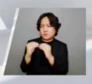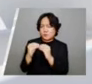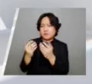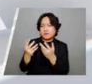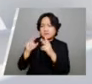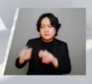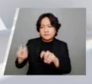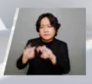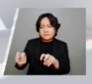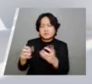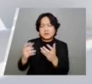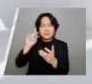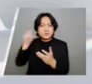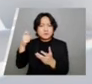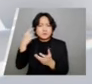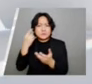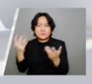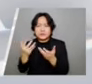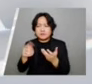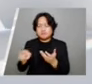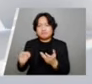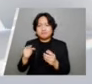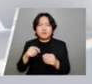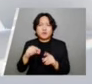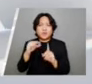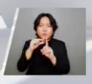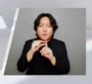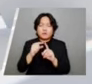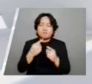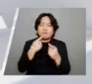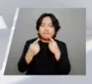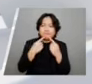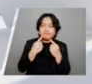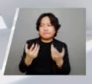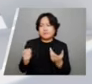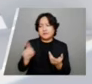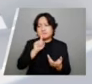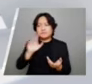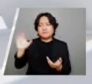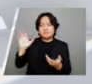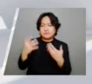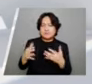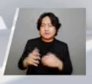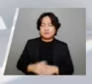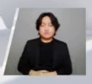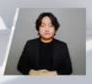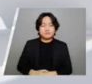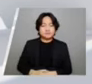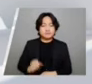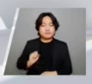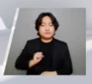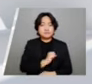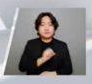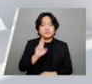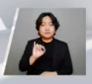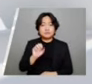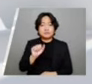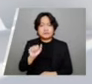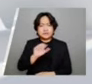ng gobyerno ang mga sinabi ni Duterte habang under oath. Si Senadora Riza Ontiveros, nakasama sa hearing